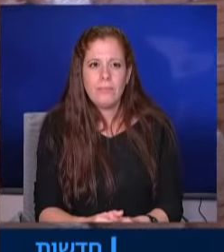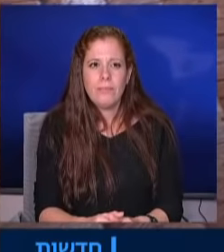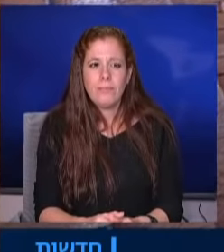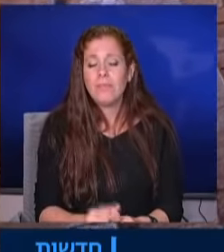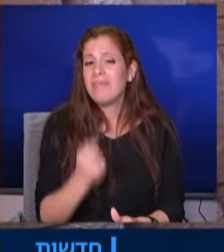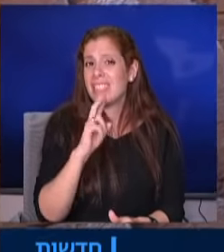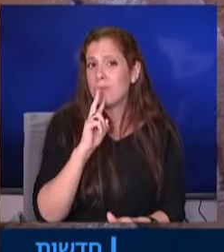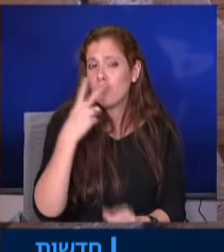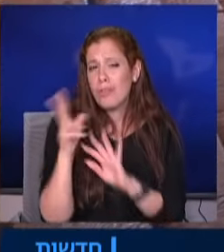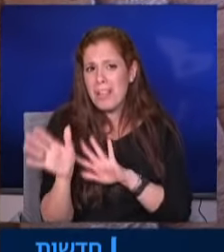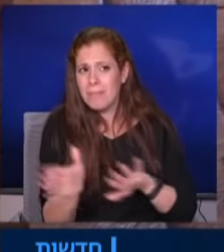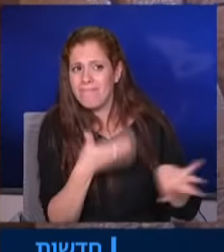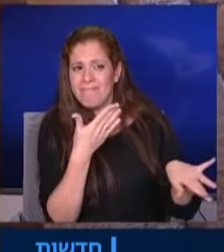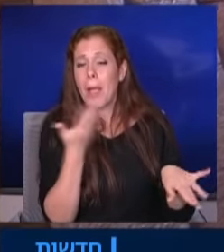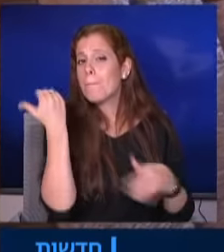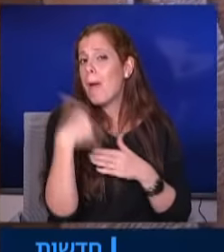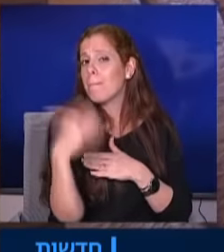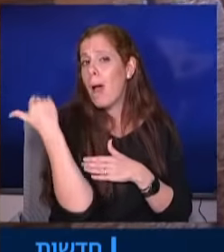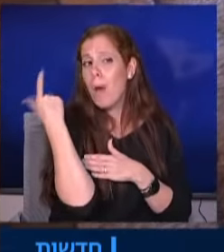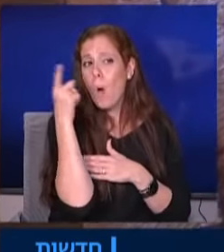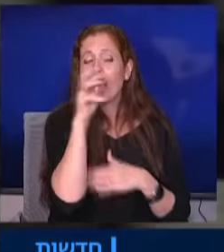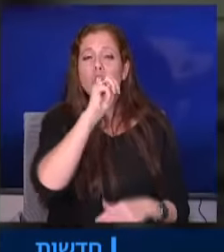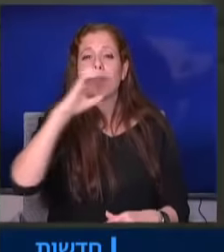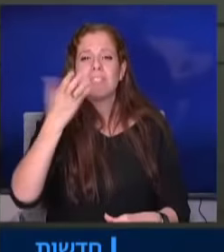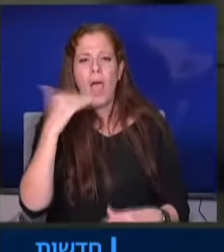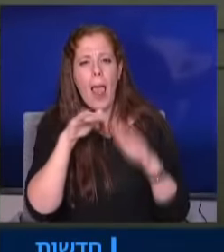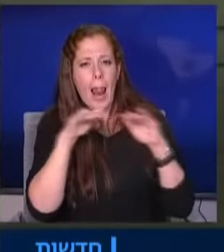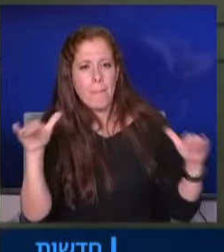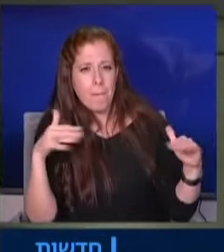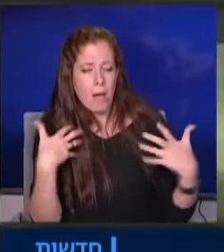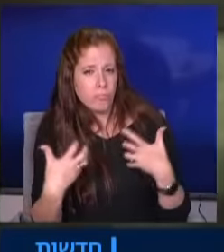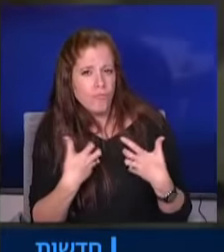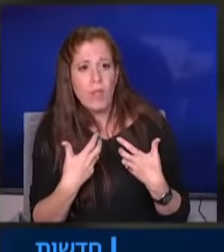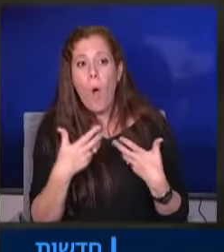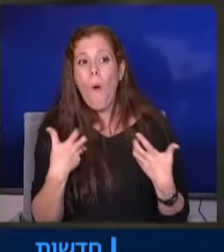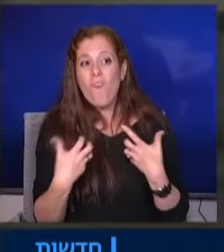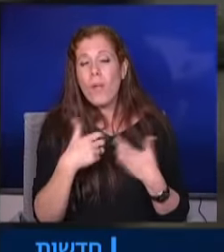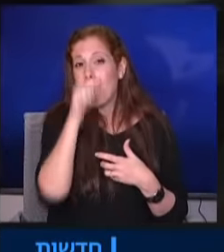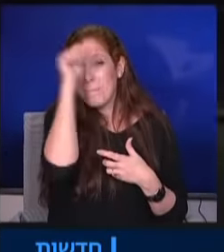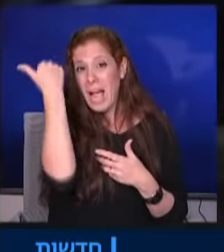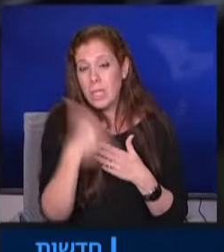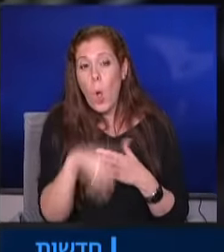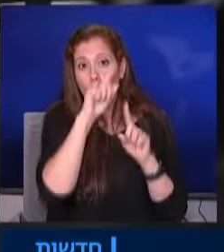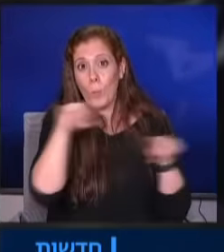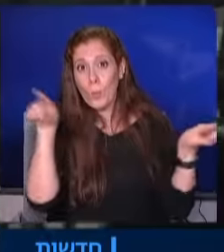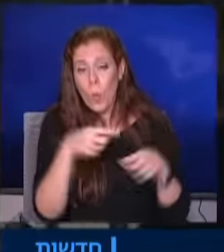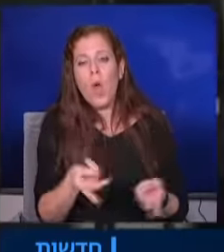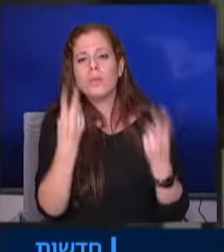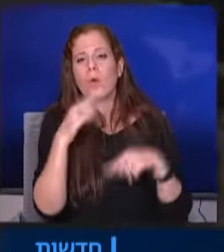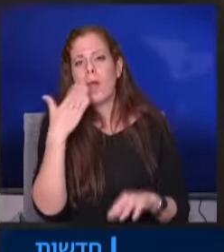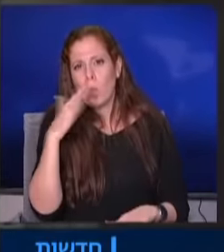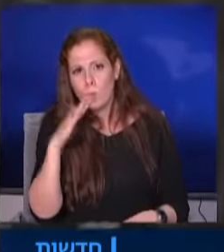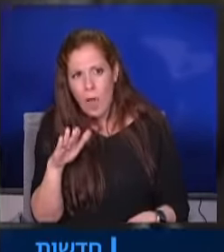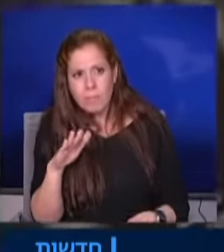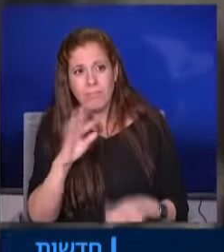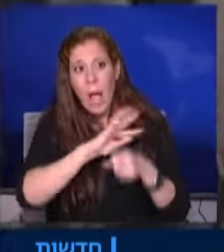כמעט שנתיים חלפו מהפעם האחרונה שאמסי היה על הבמה. ההופעות בקיץ האחרון בוטלו, אז הוא חזר לירושלים.